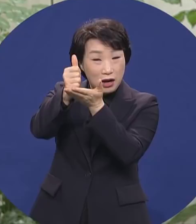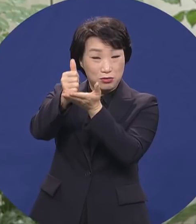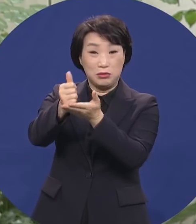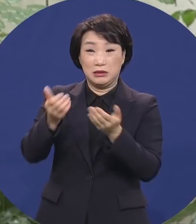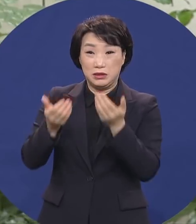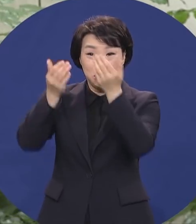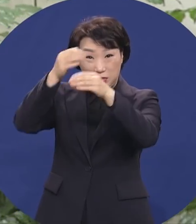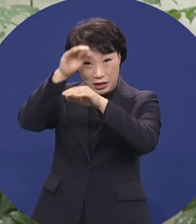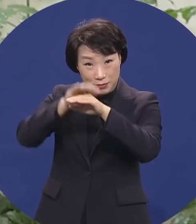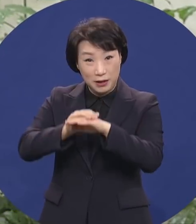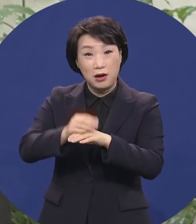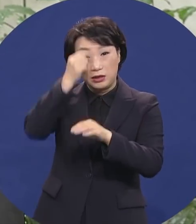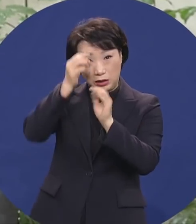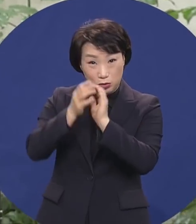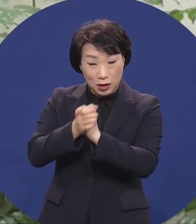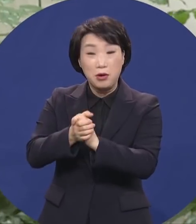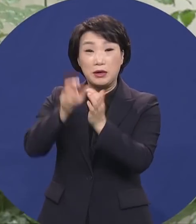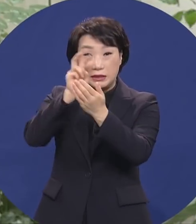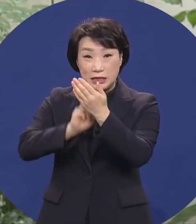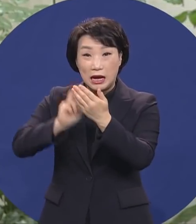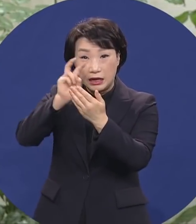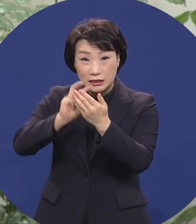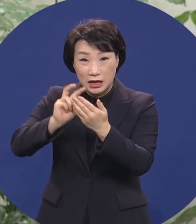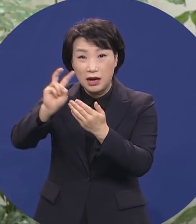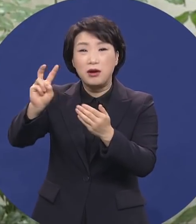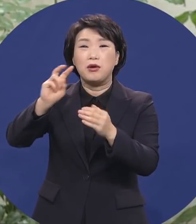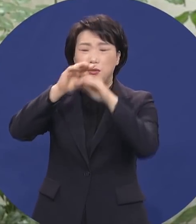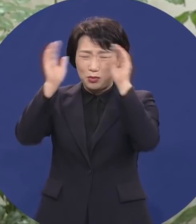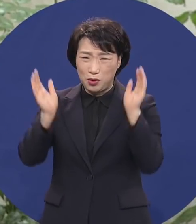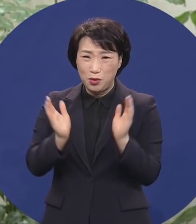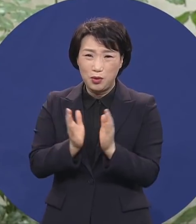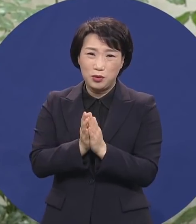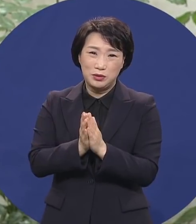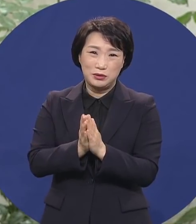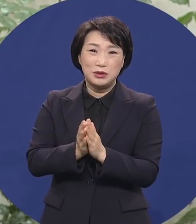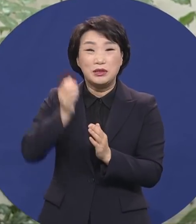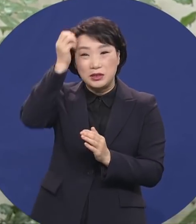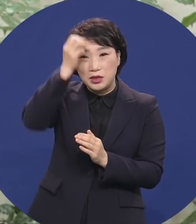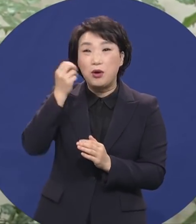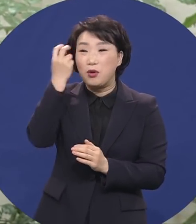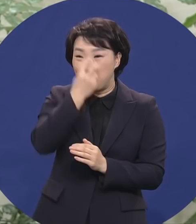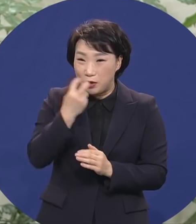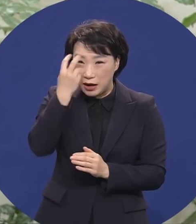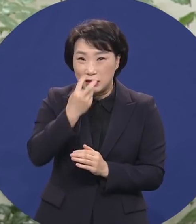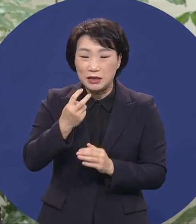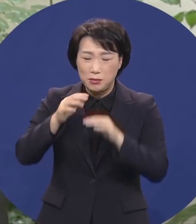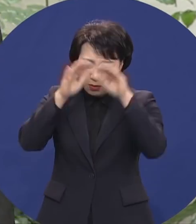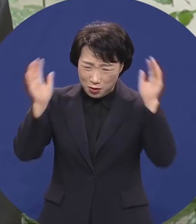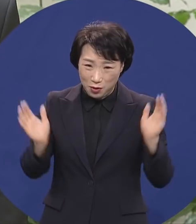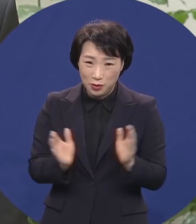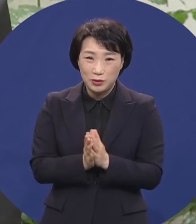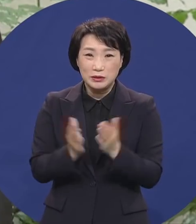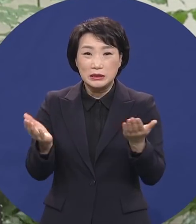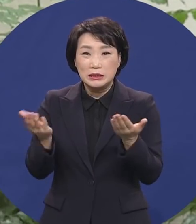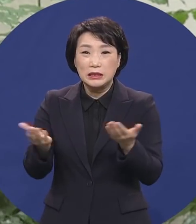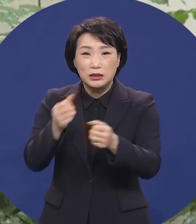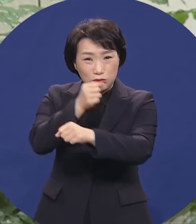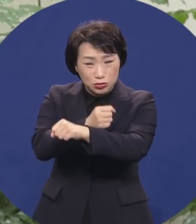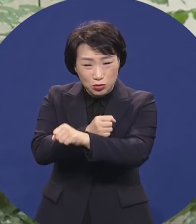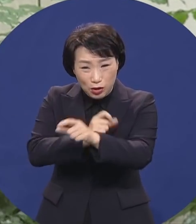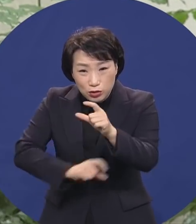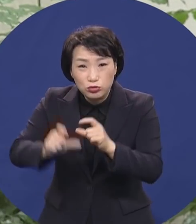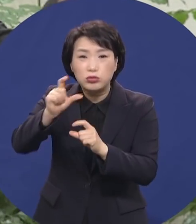드리고 예배하고 기도하고 찬양하고 모든 영혼관리로부터 전체 수고를